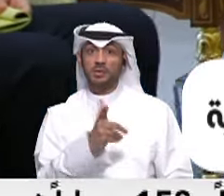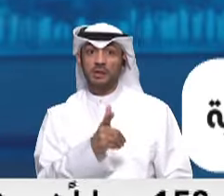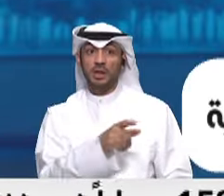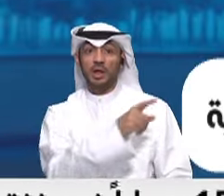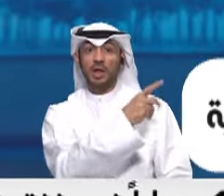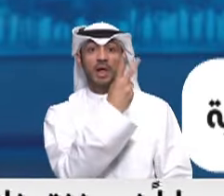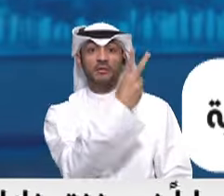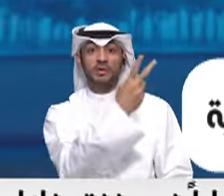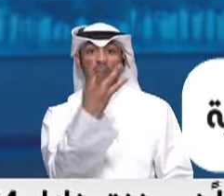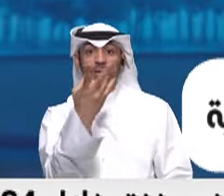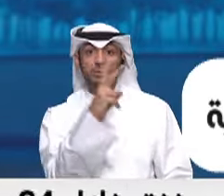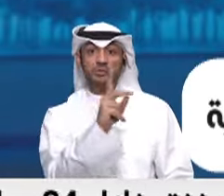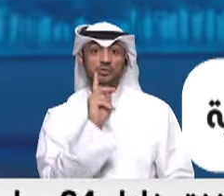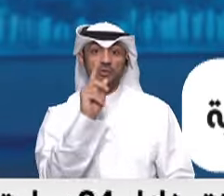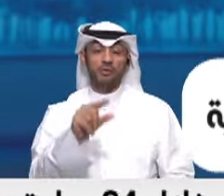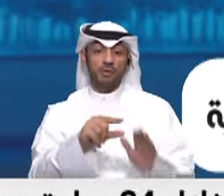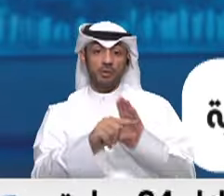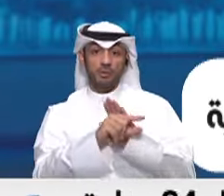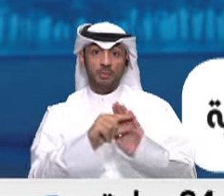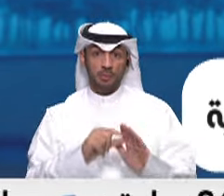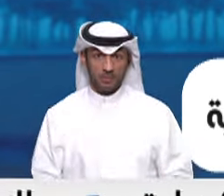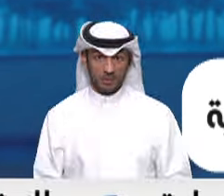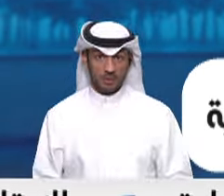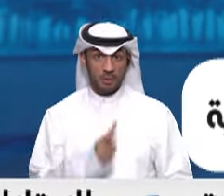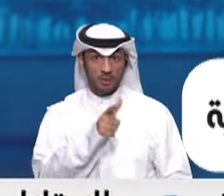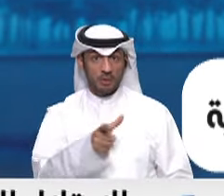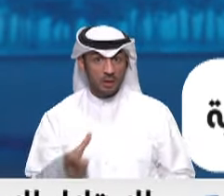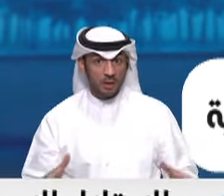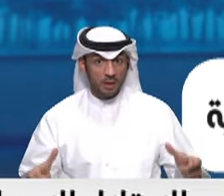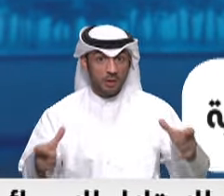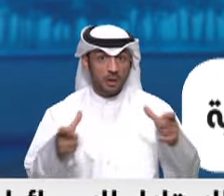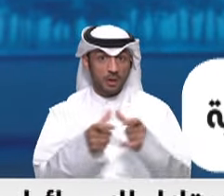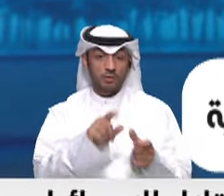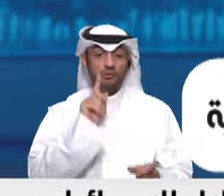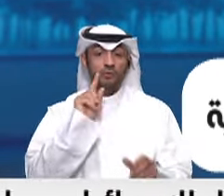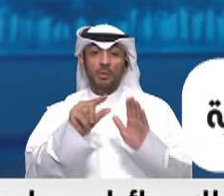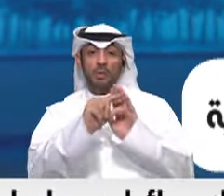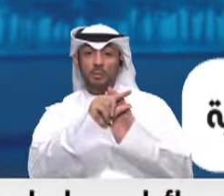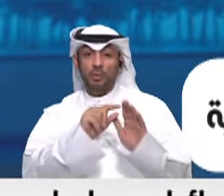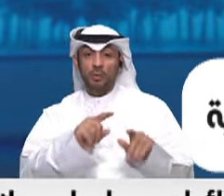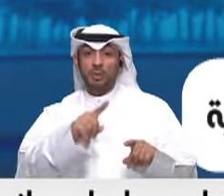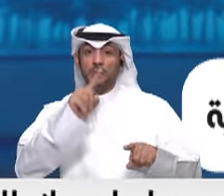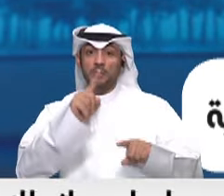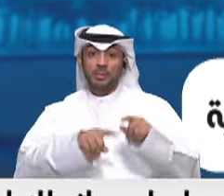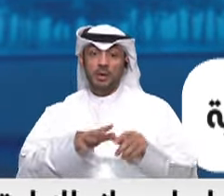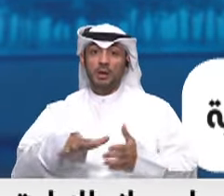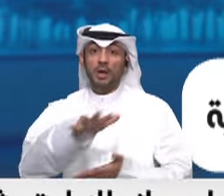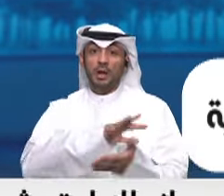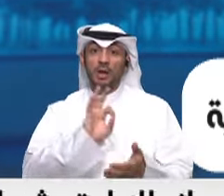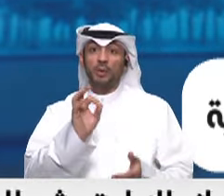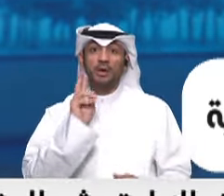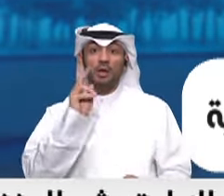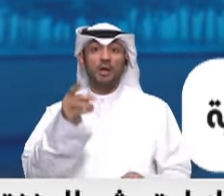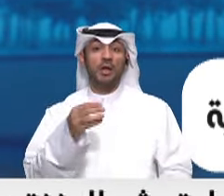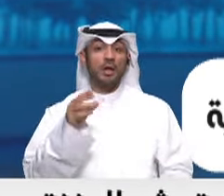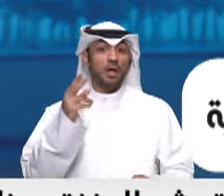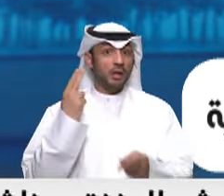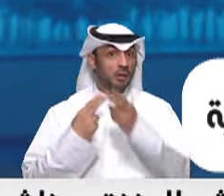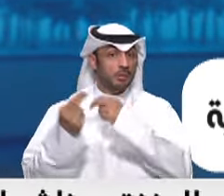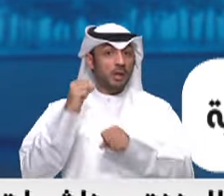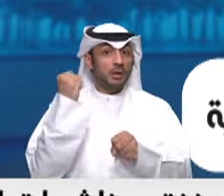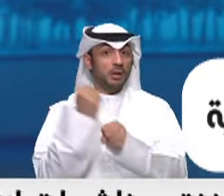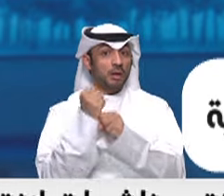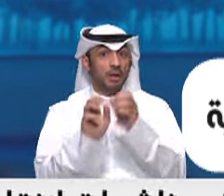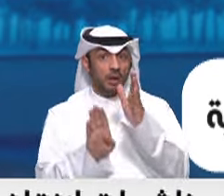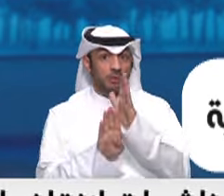كل شيء يبدا من المسكن والذي سيتم خلاله تسليط الضوء على قضايا التنميه الحضاريه وتحقيق اهداف التنميه